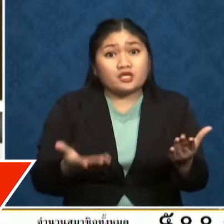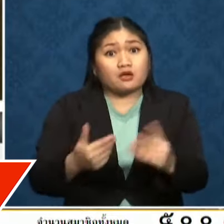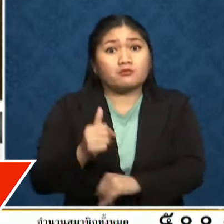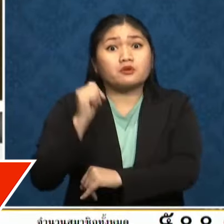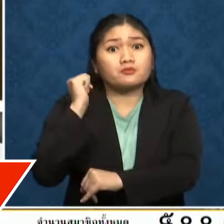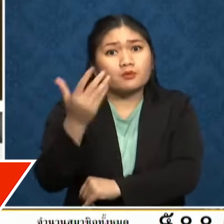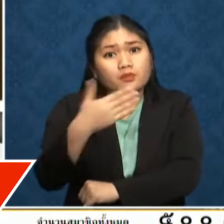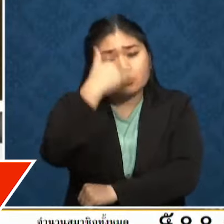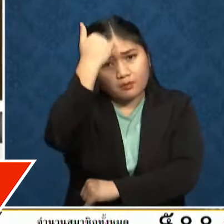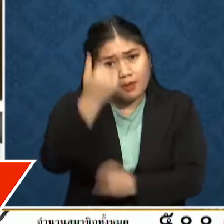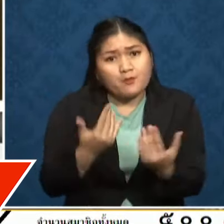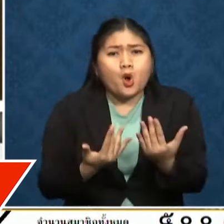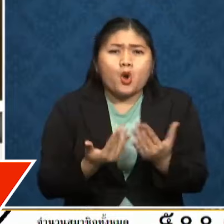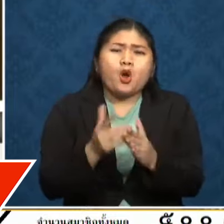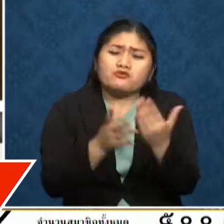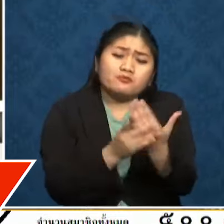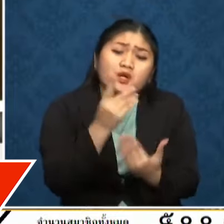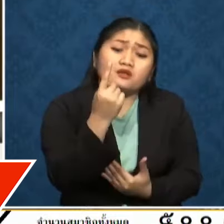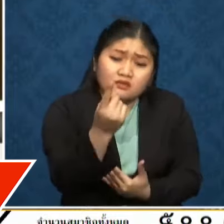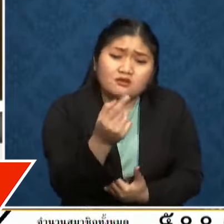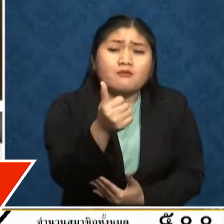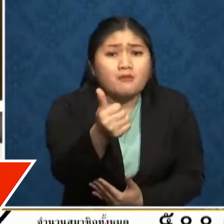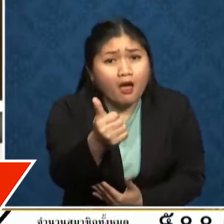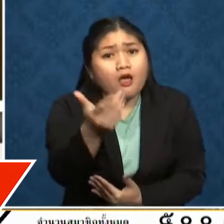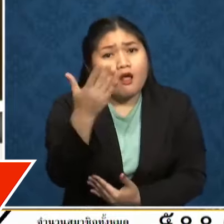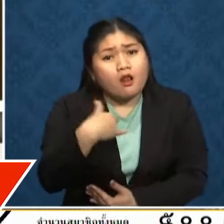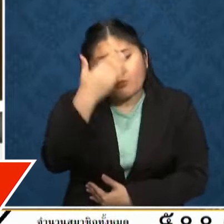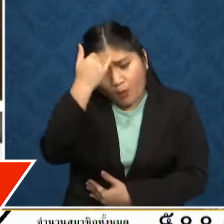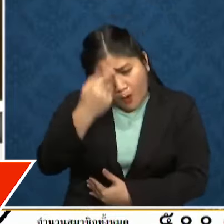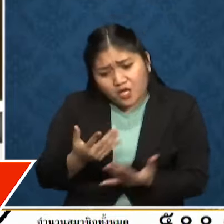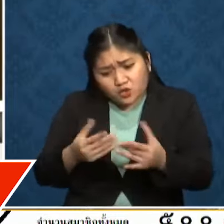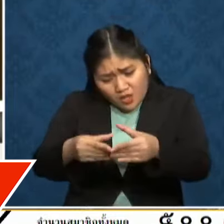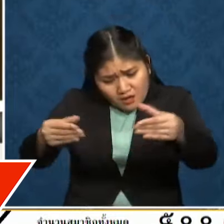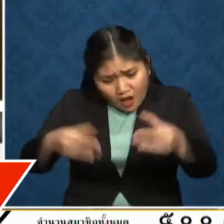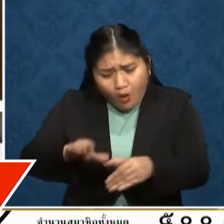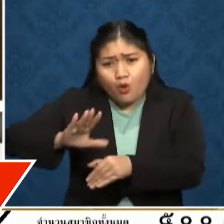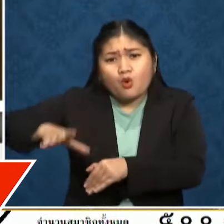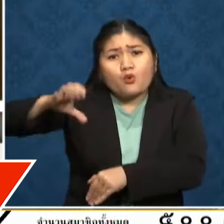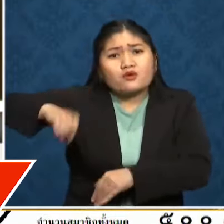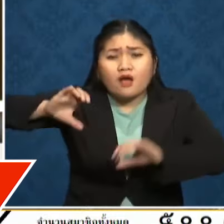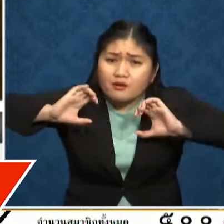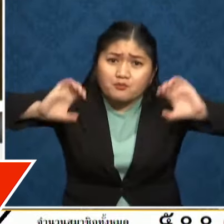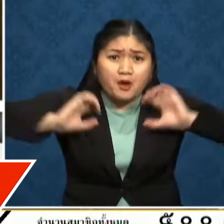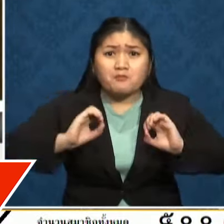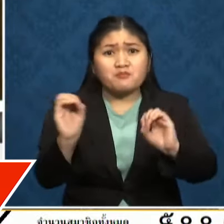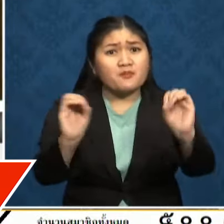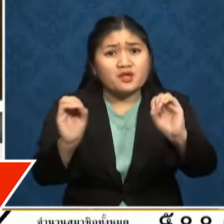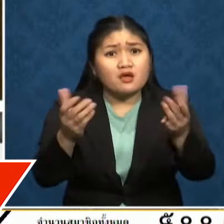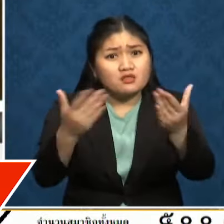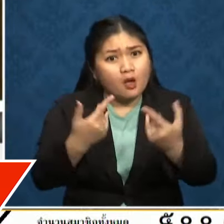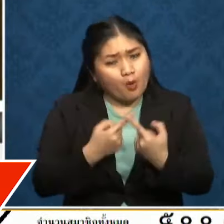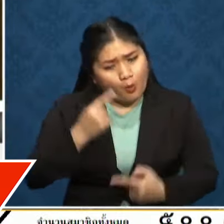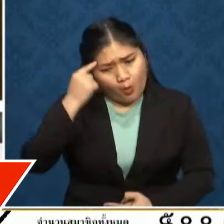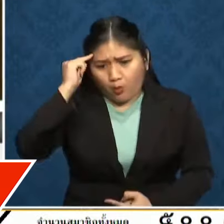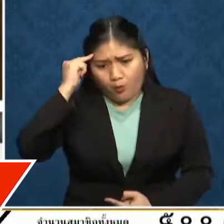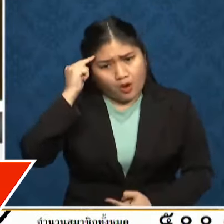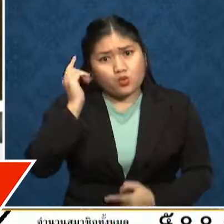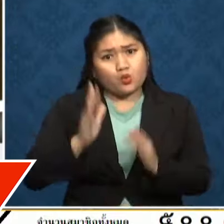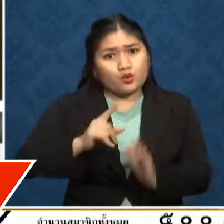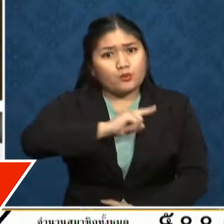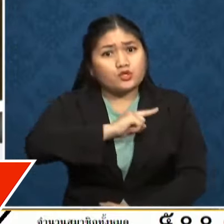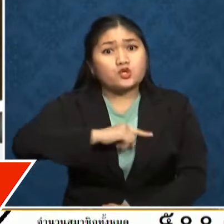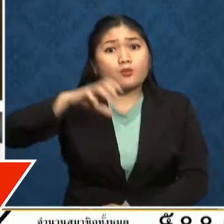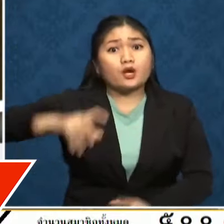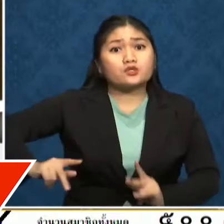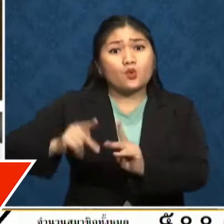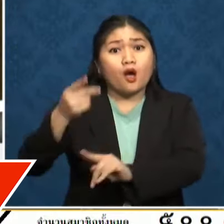ายการวาขอรอยสักอทิยหนได้ไหมเพราขณะนี้ร่างของด้วยงานรัฐบาลยัไม่มีเลยแต่ผมไม่รู้วจรที่กระสวงใ